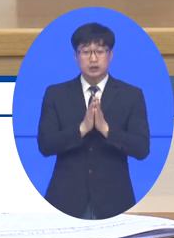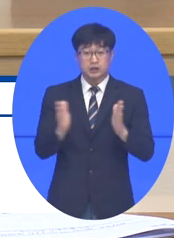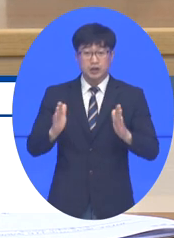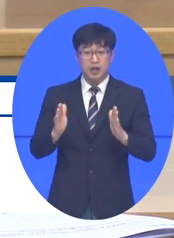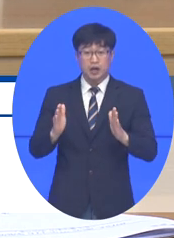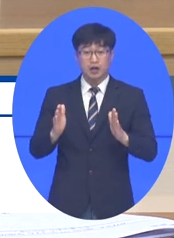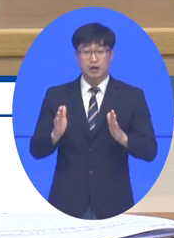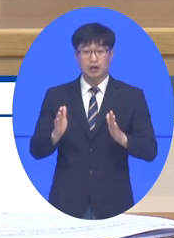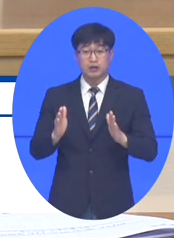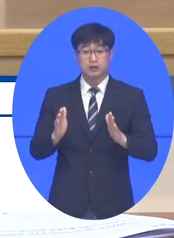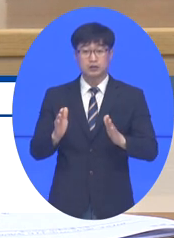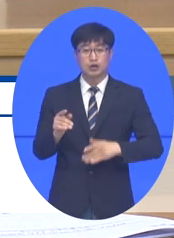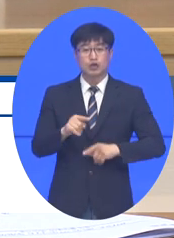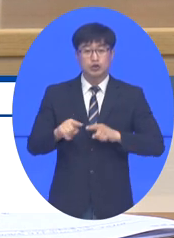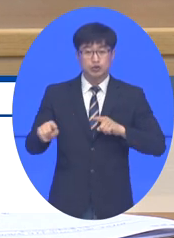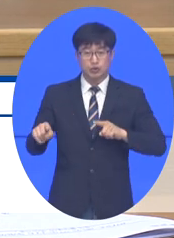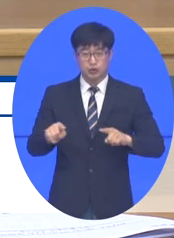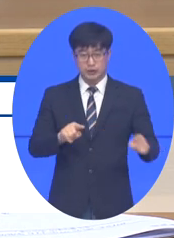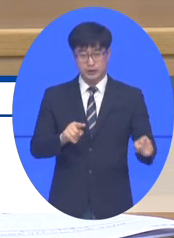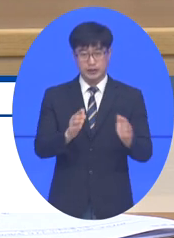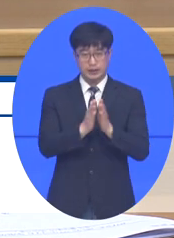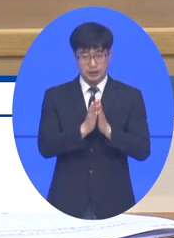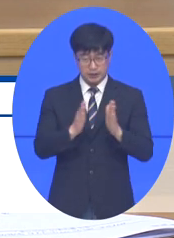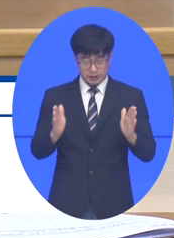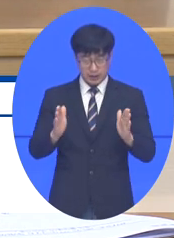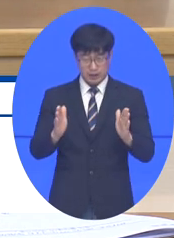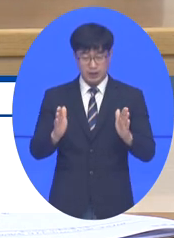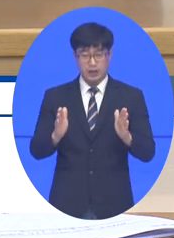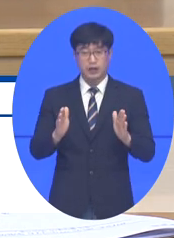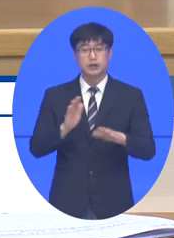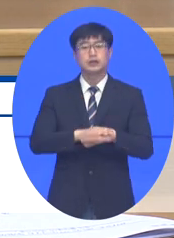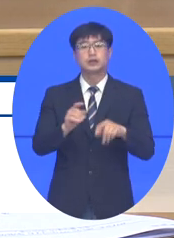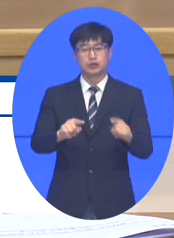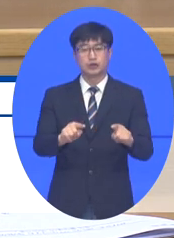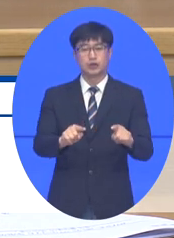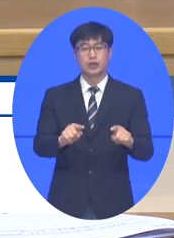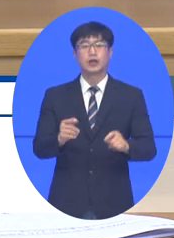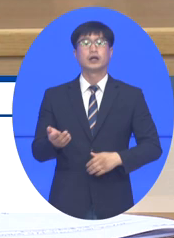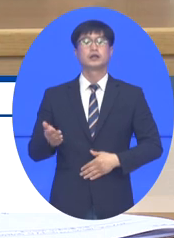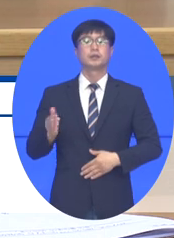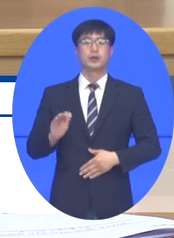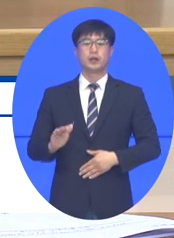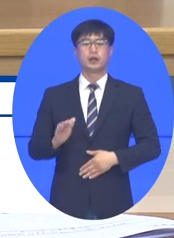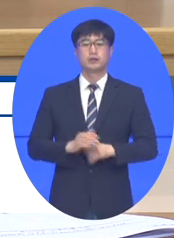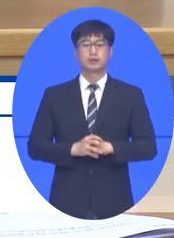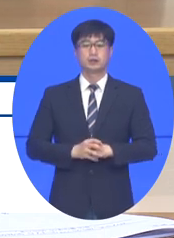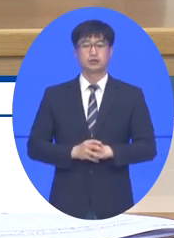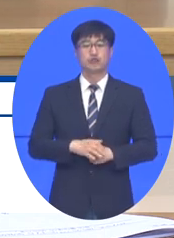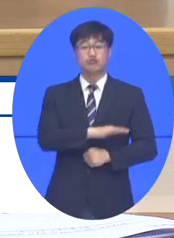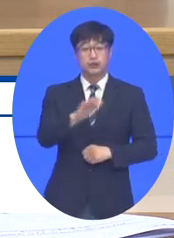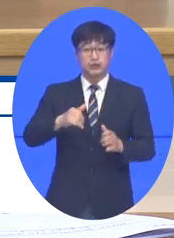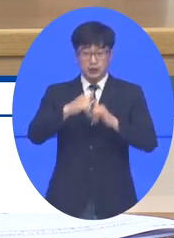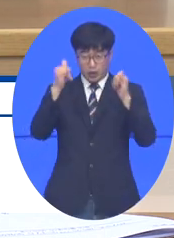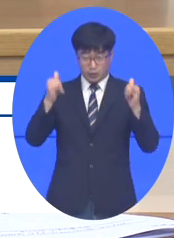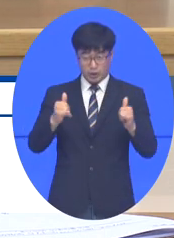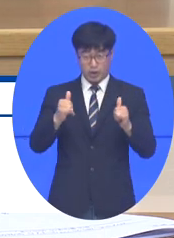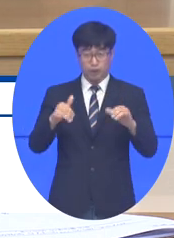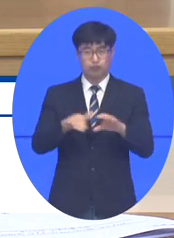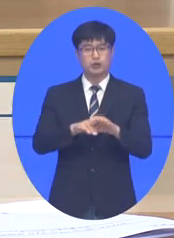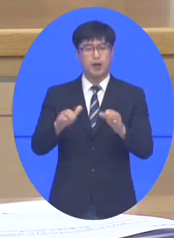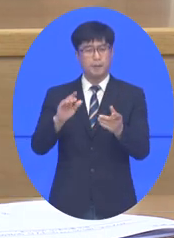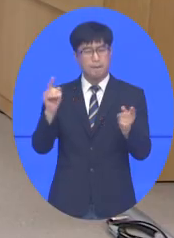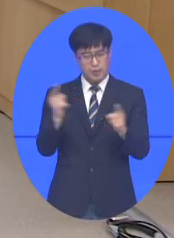출발은 정책의 도입이나 실천으로 하지만은 궁극적으로 우리 사회의